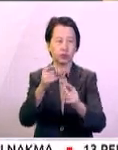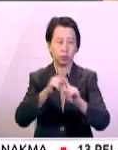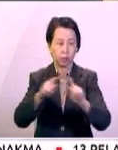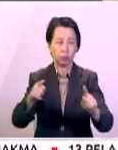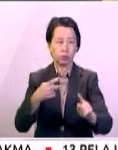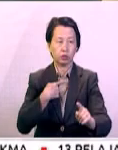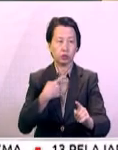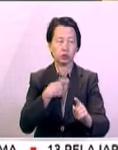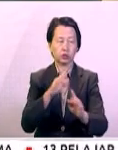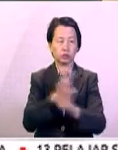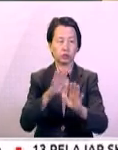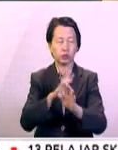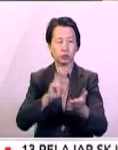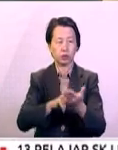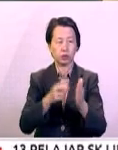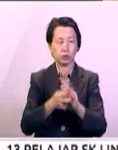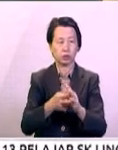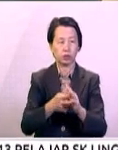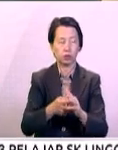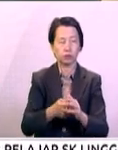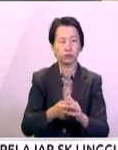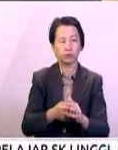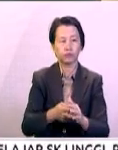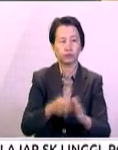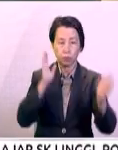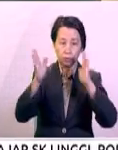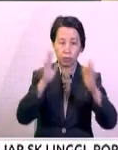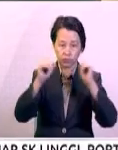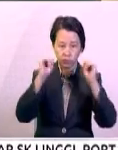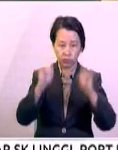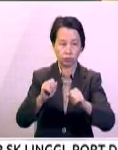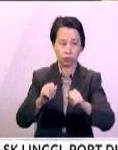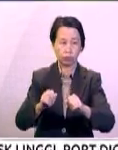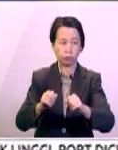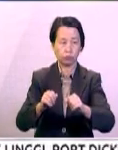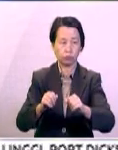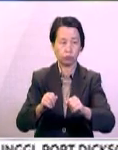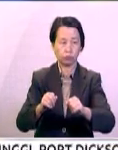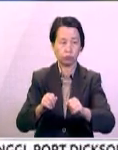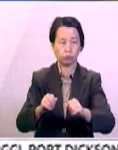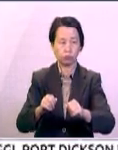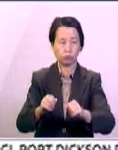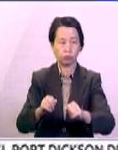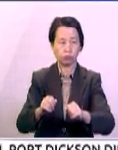itu bukan tanda yang Malaysia boleh menang senang.